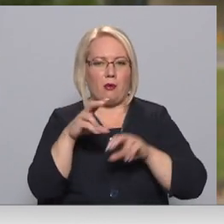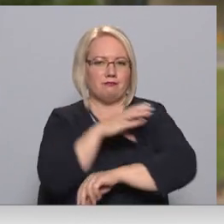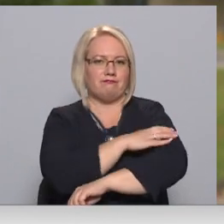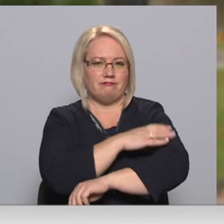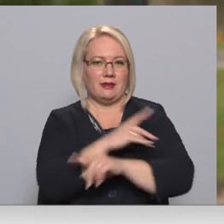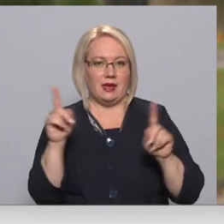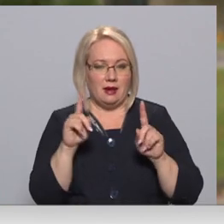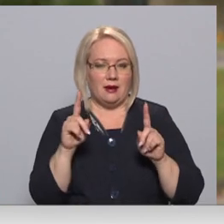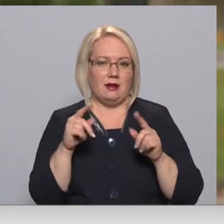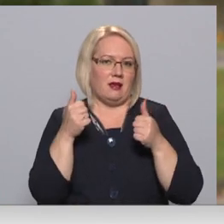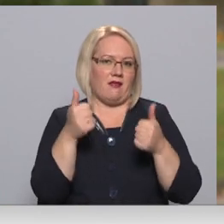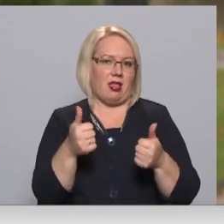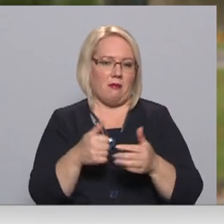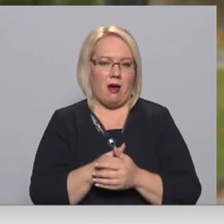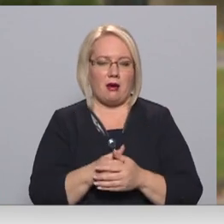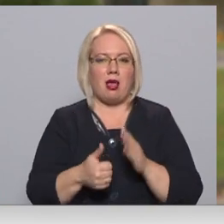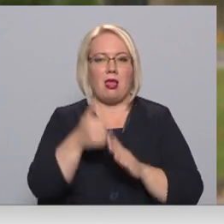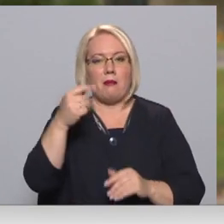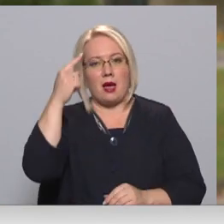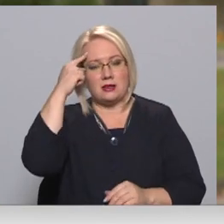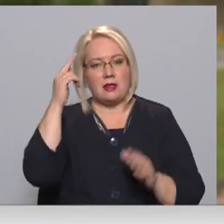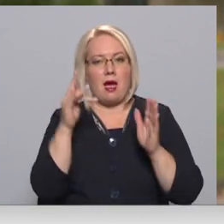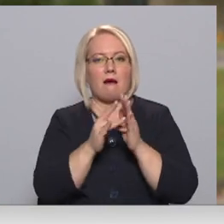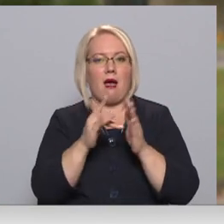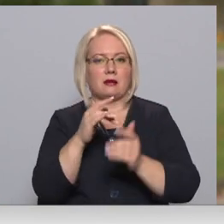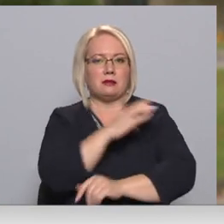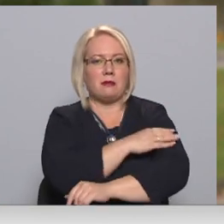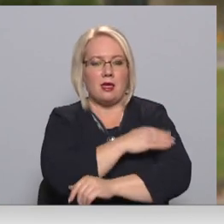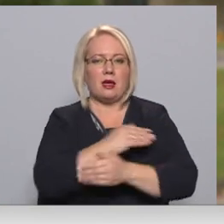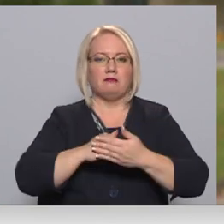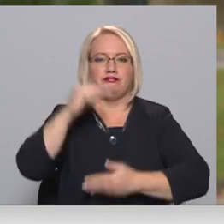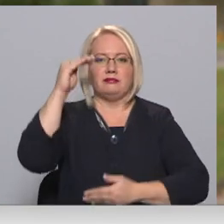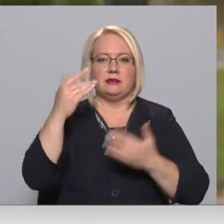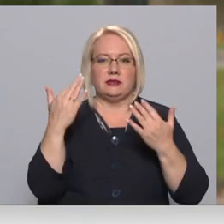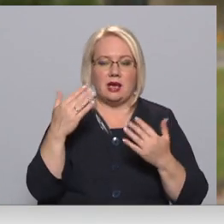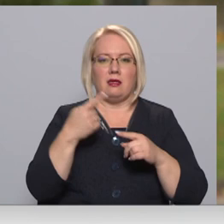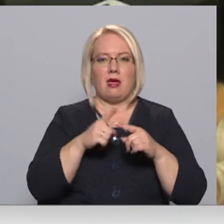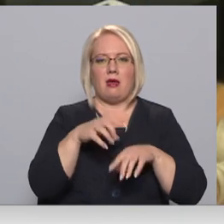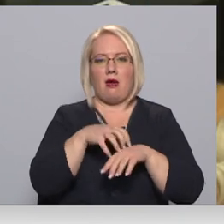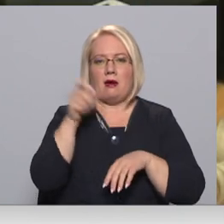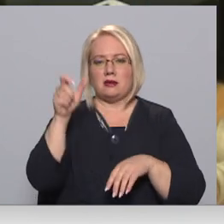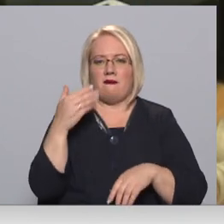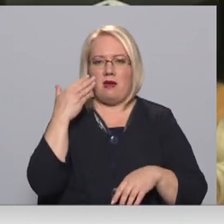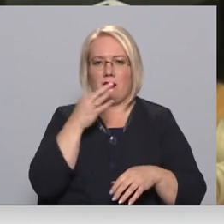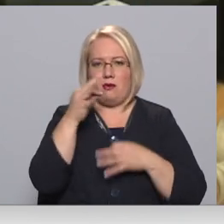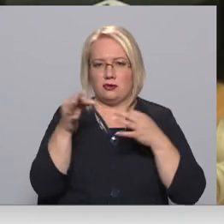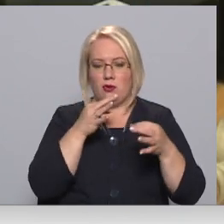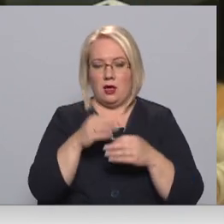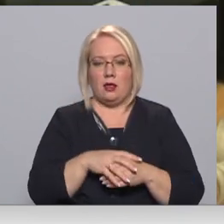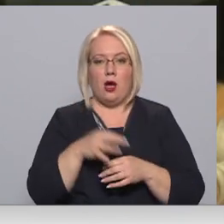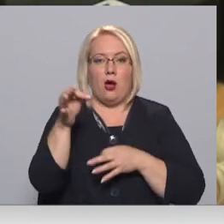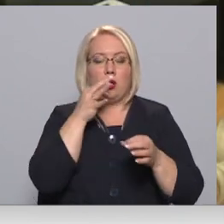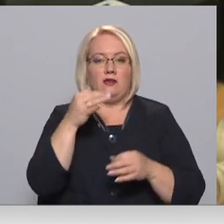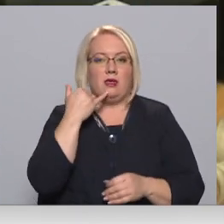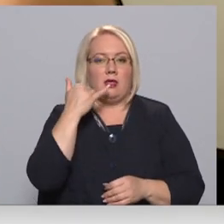tad, protams, labāk būtu zināt, kāds tas ir paaugstināts un atkarībā no tā arī rīkoties. Konsultatīvais tālruns ir